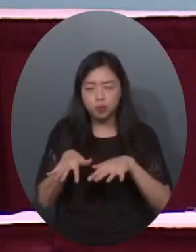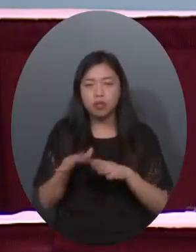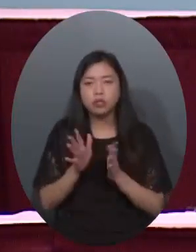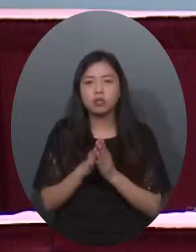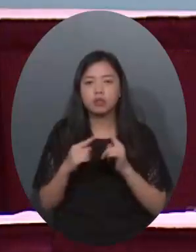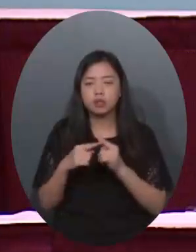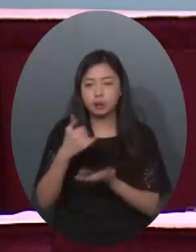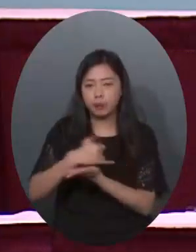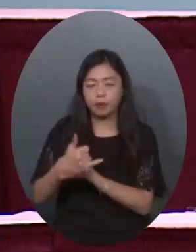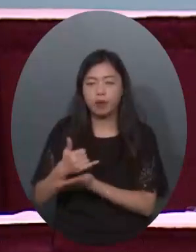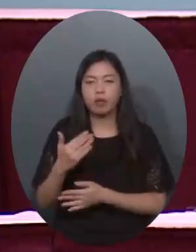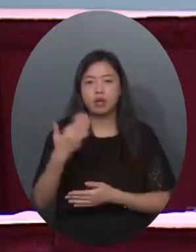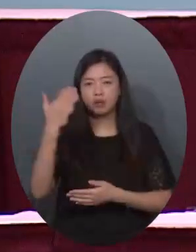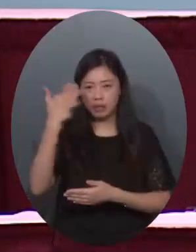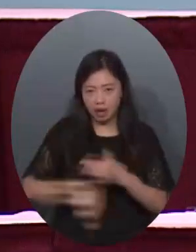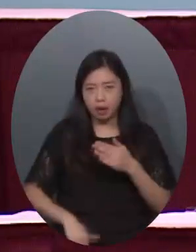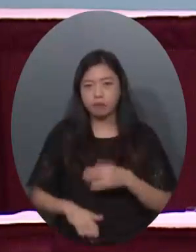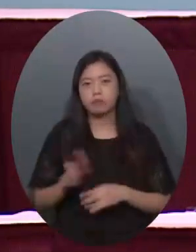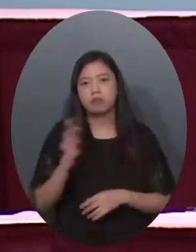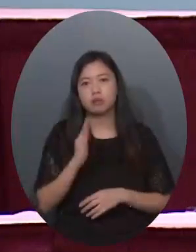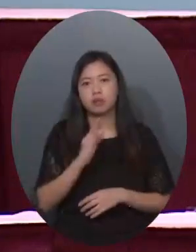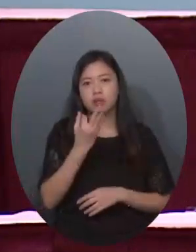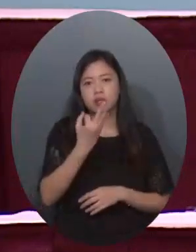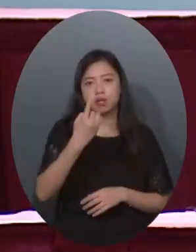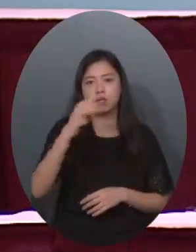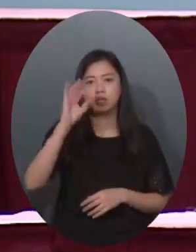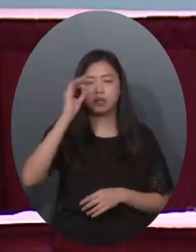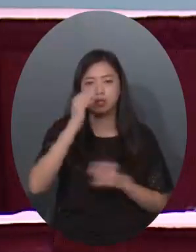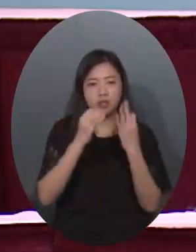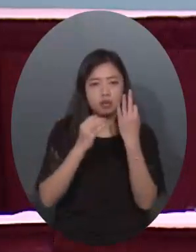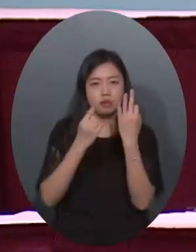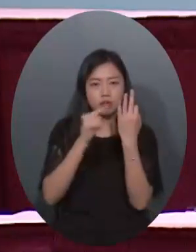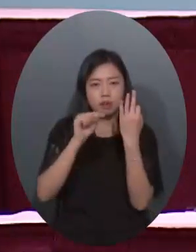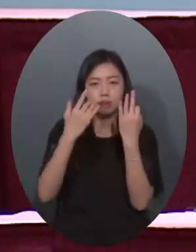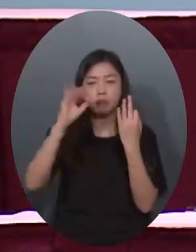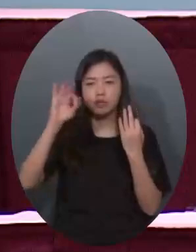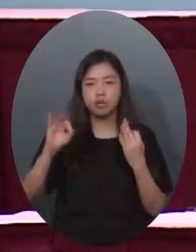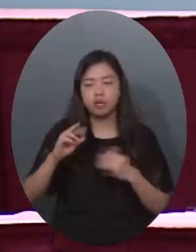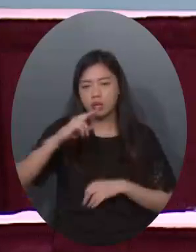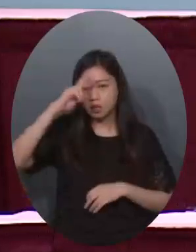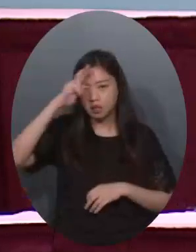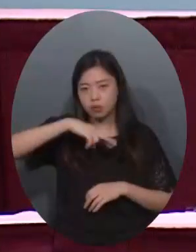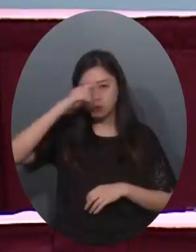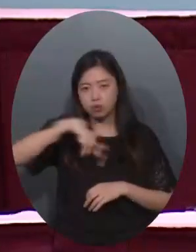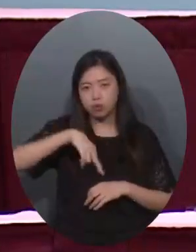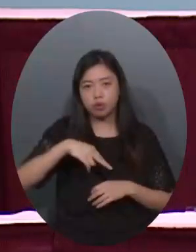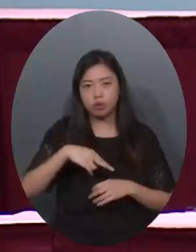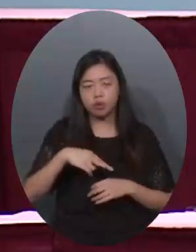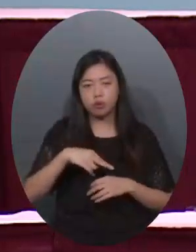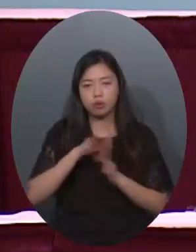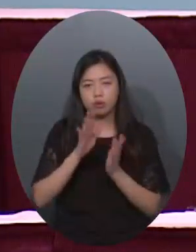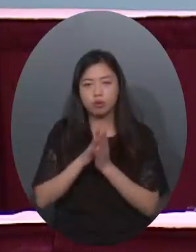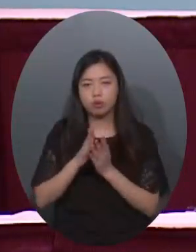客量大幅減少31.5%，以致經常性業務的總虧損